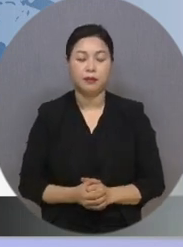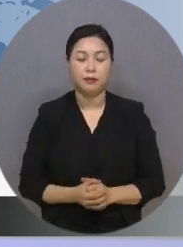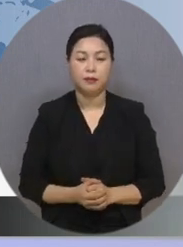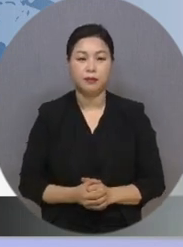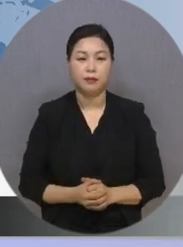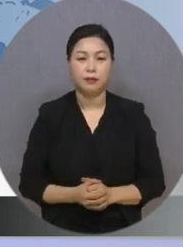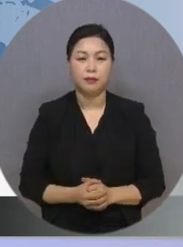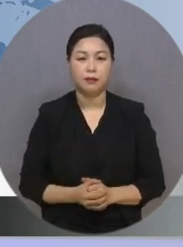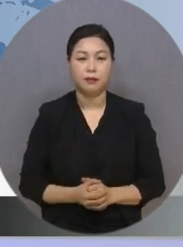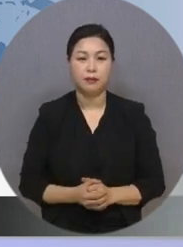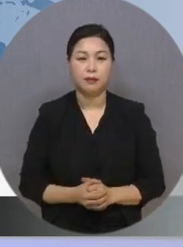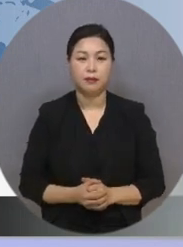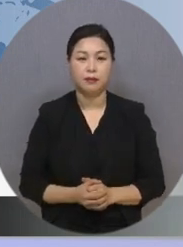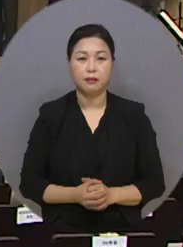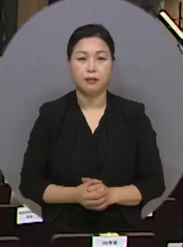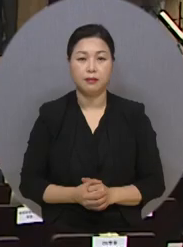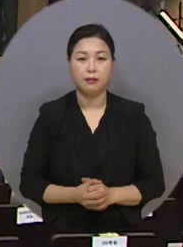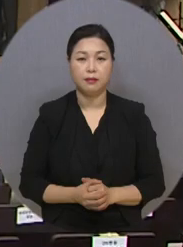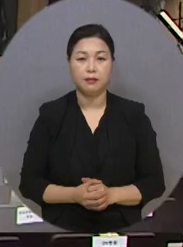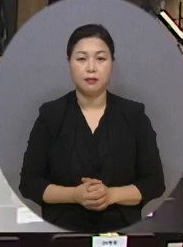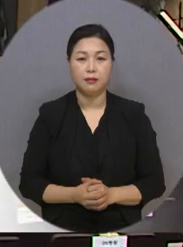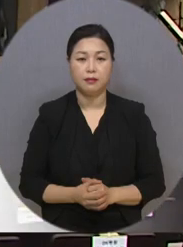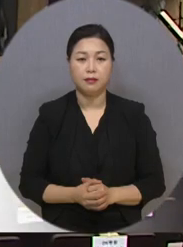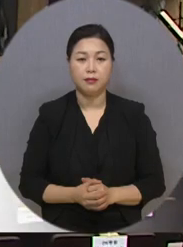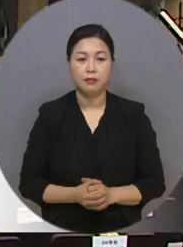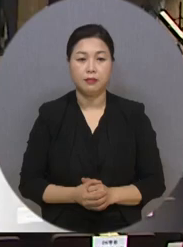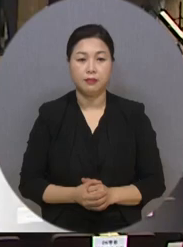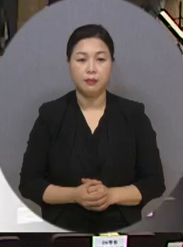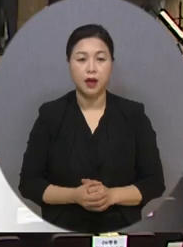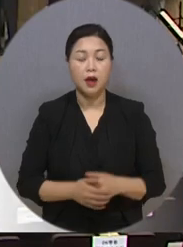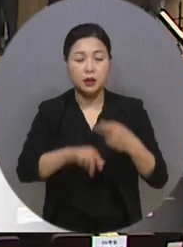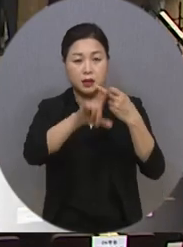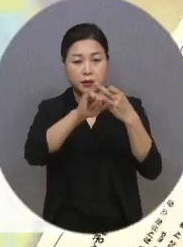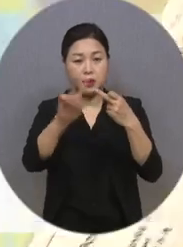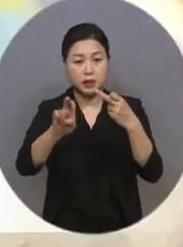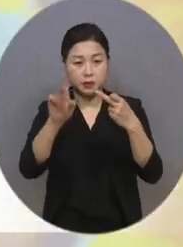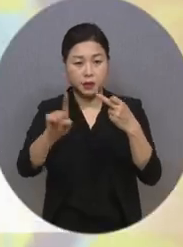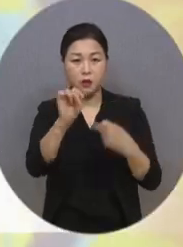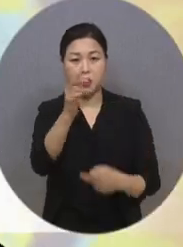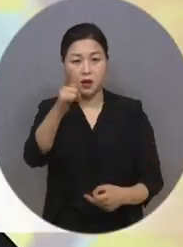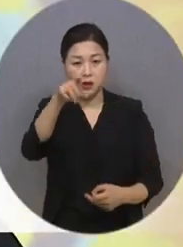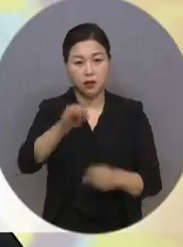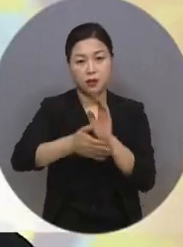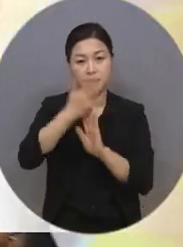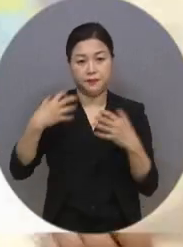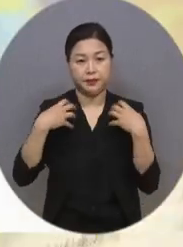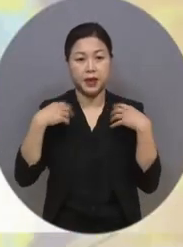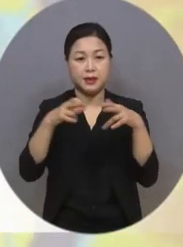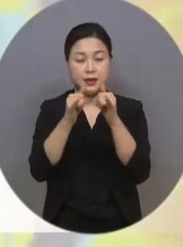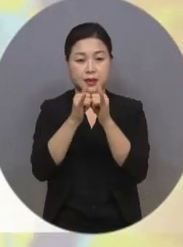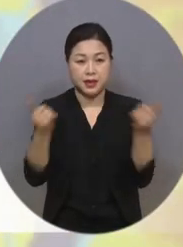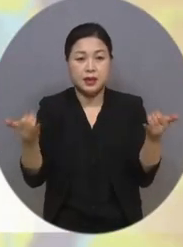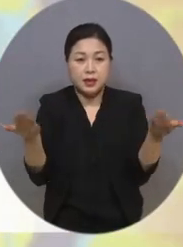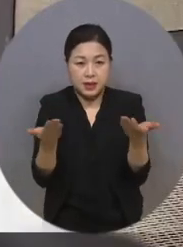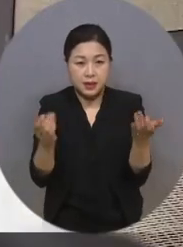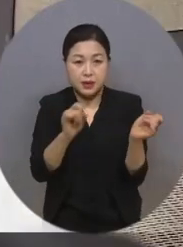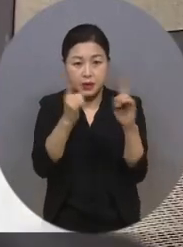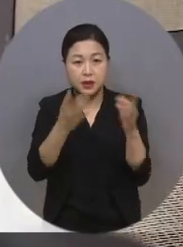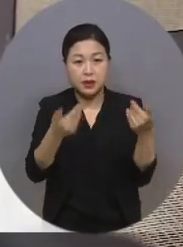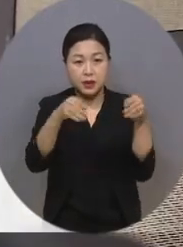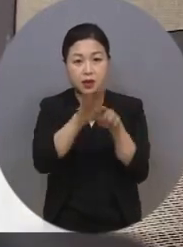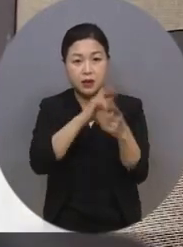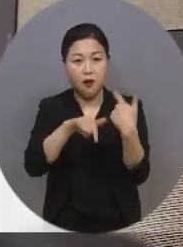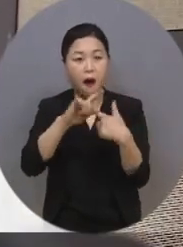기자가 다녀왔습니다. 지난 21일 화성시청에서 장애인 직업재활시설 더 아름다운 세상